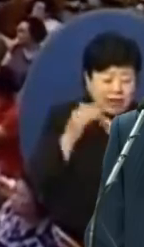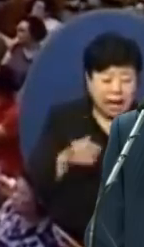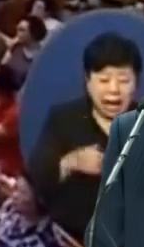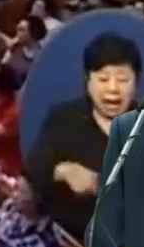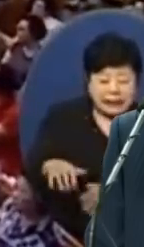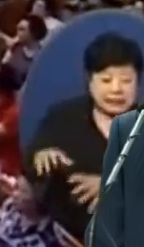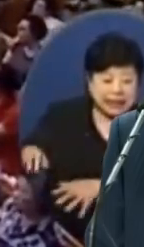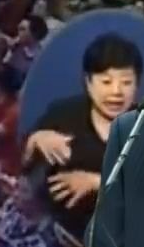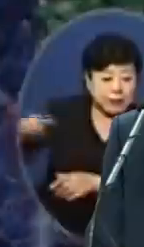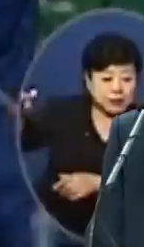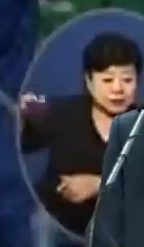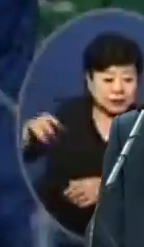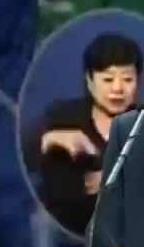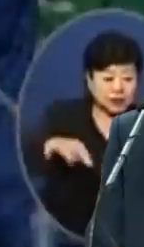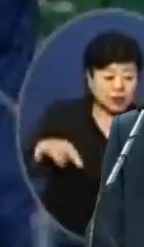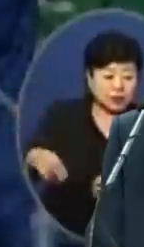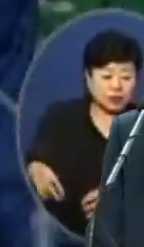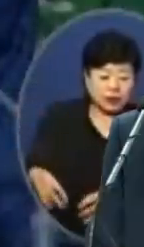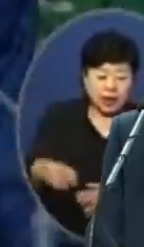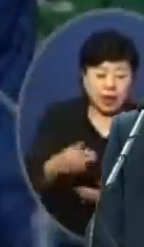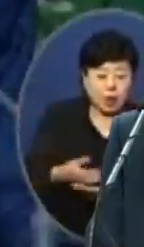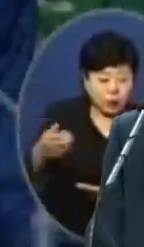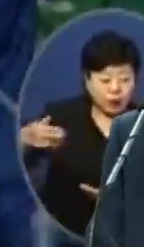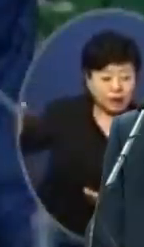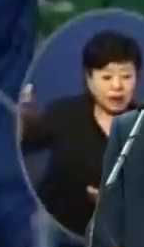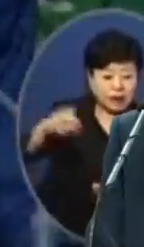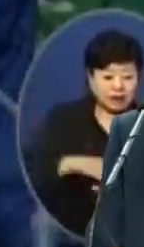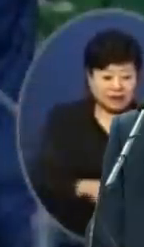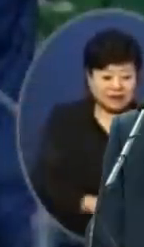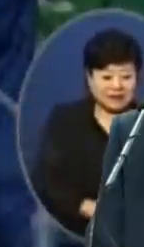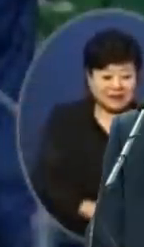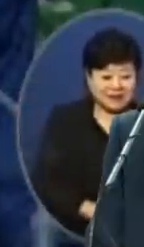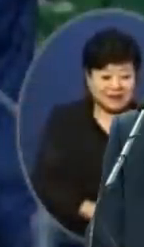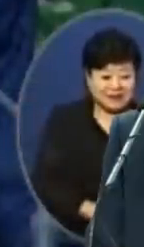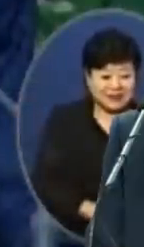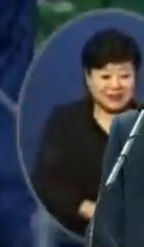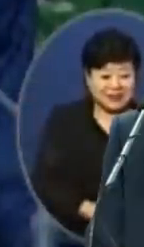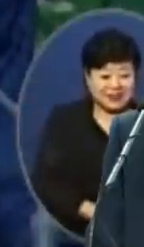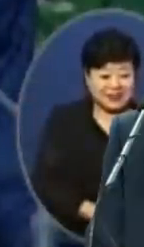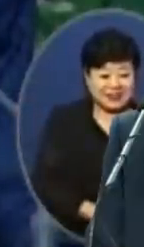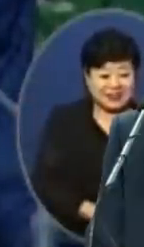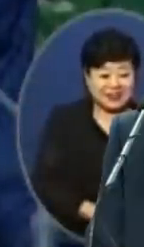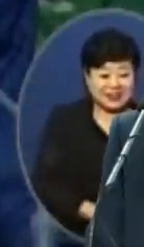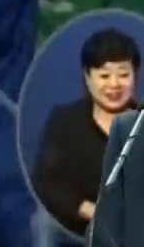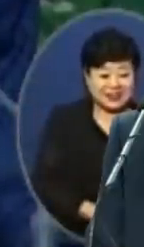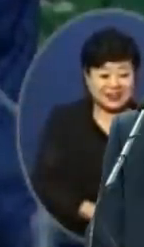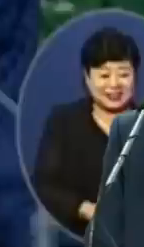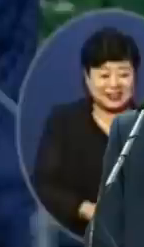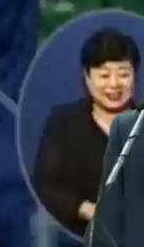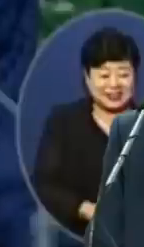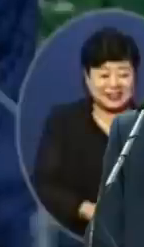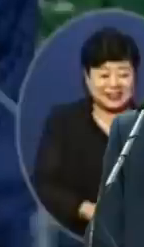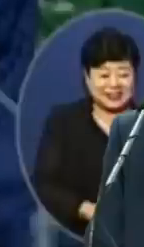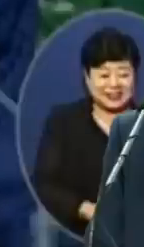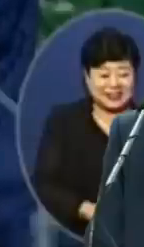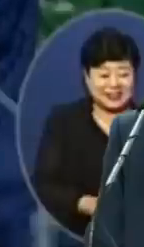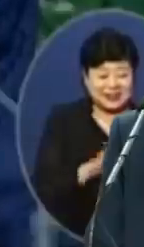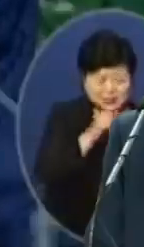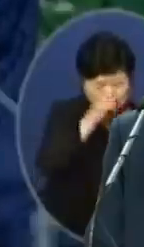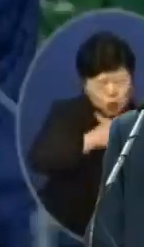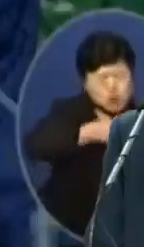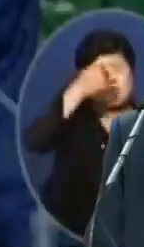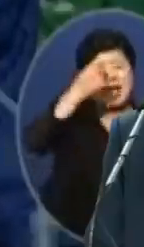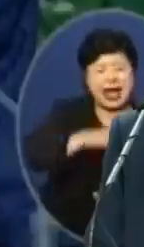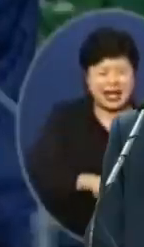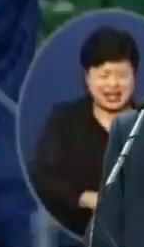비었어요. 이게 징조가 좋지 않고 망하는 꿈 아닙니까? 그래서 아, 그 참 좋은 꿈